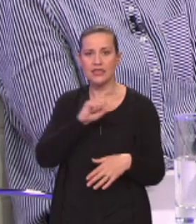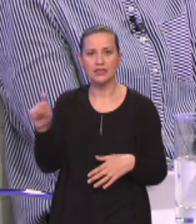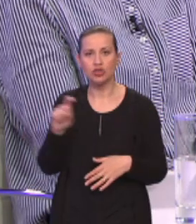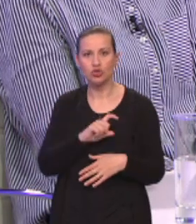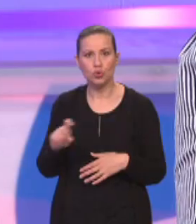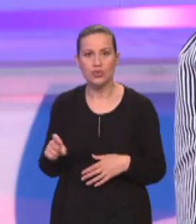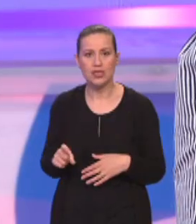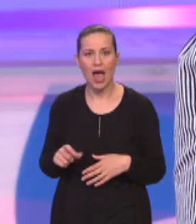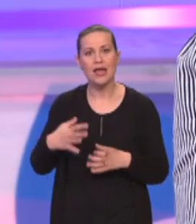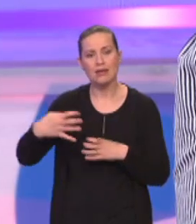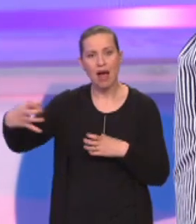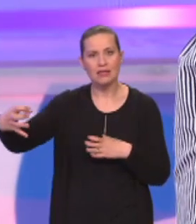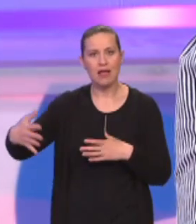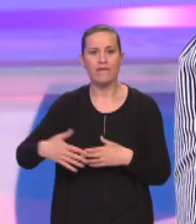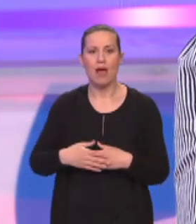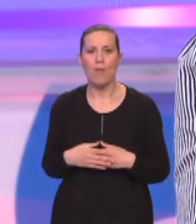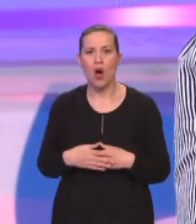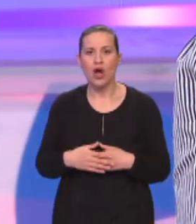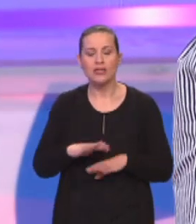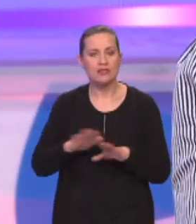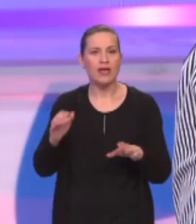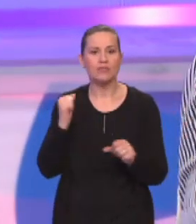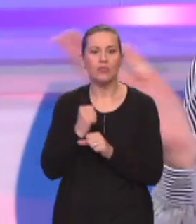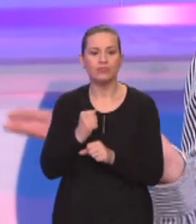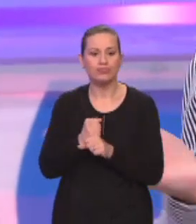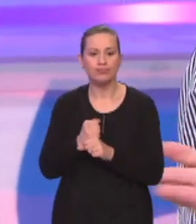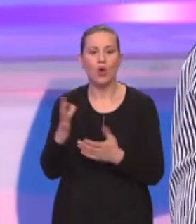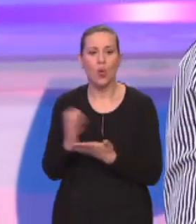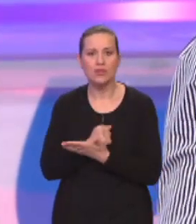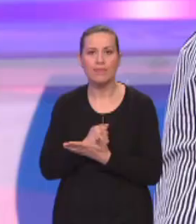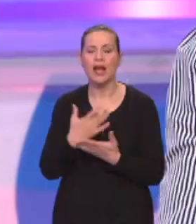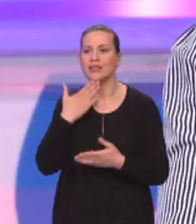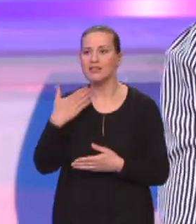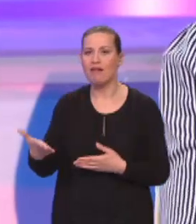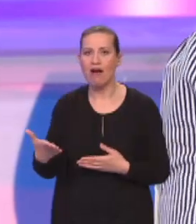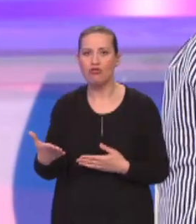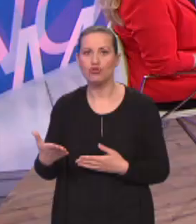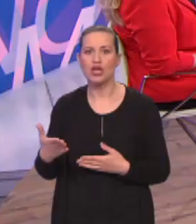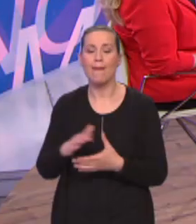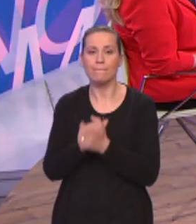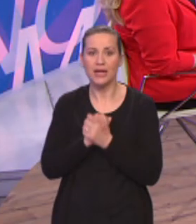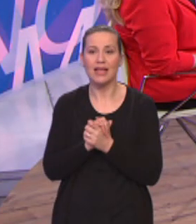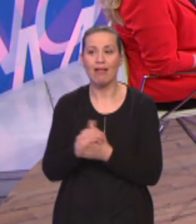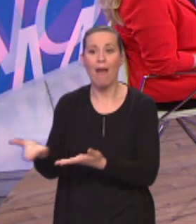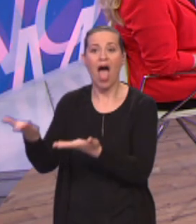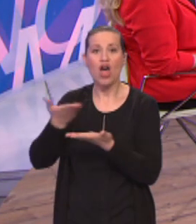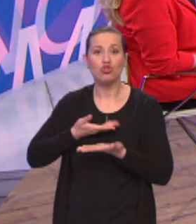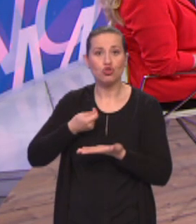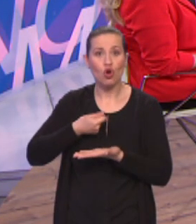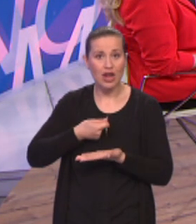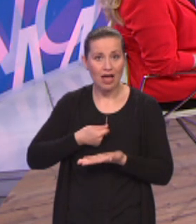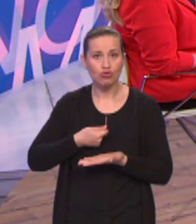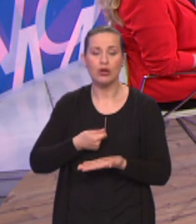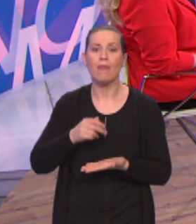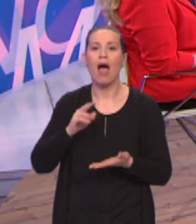i evo, nastavljamo dalje. Sve smo to postigli zahvaljujući prijateljima, donatorima. Imamo dobru suradnju sa